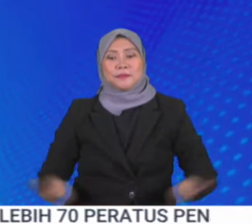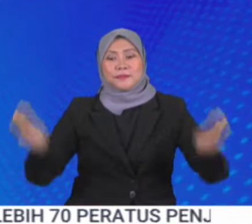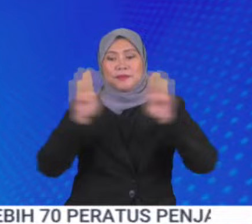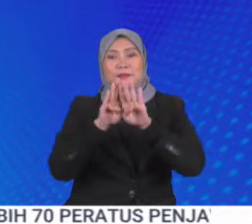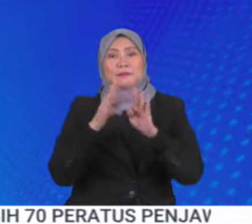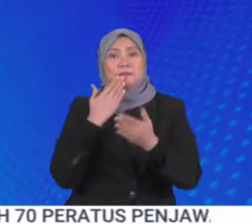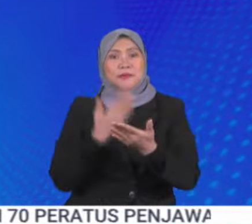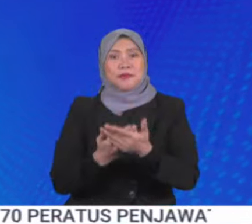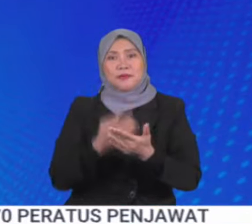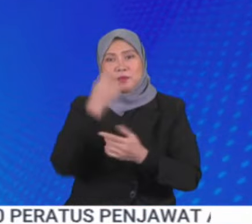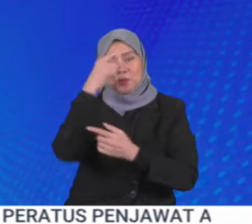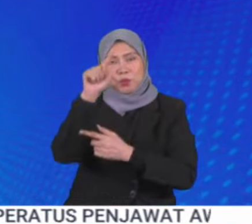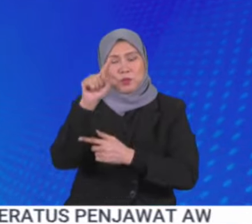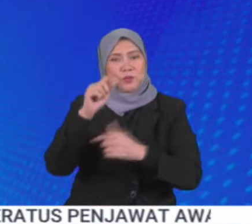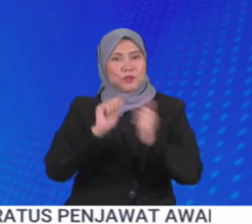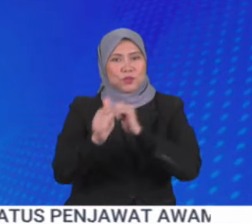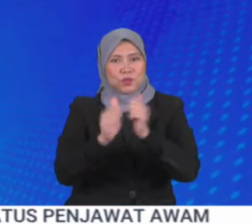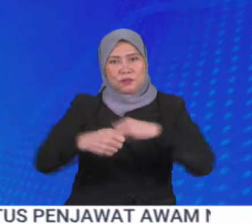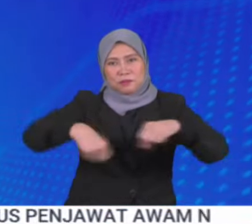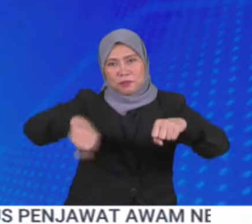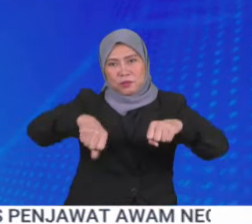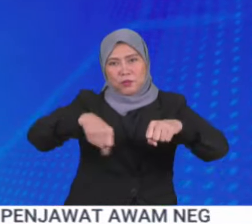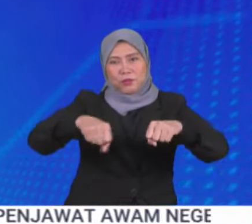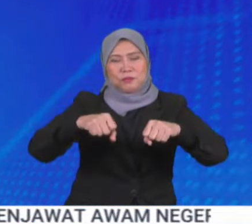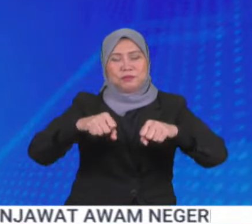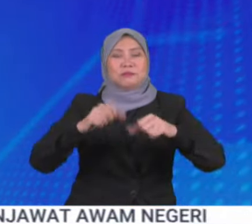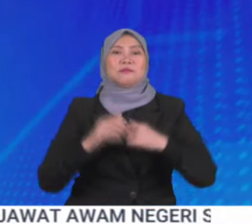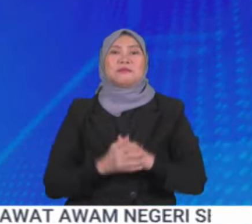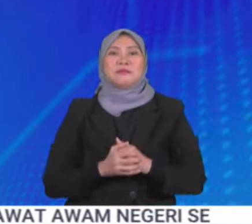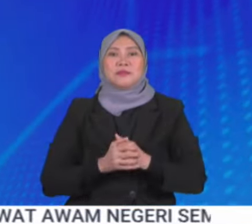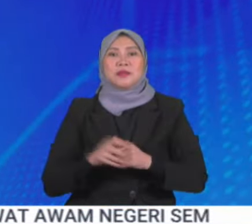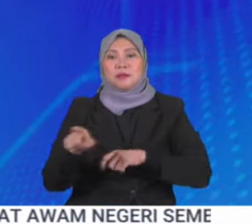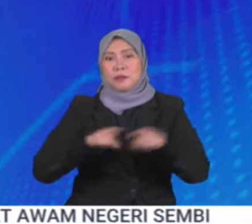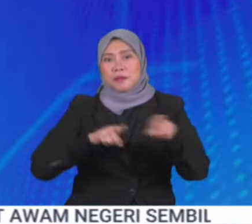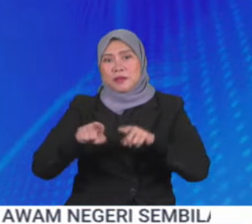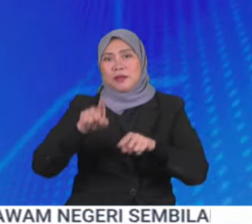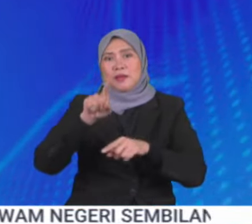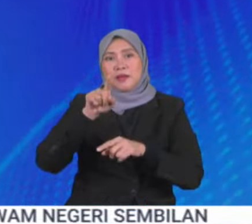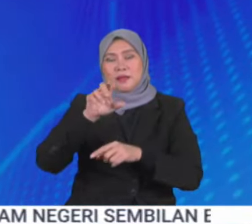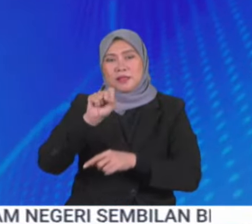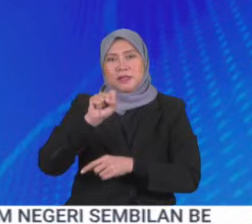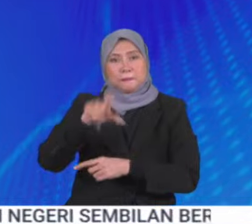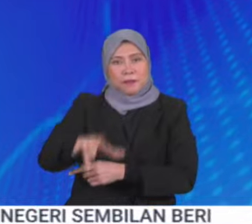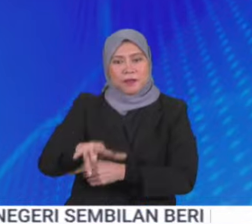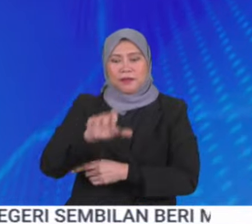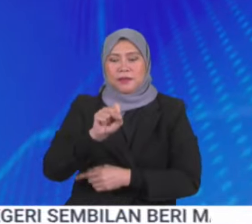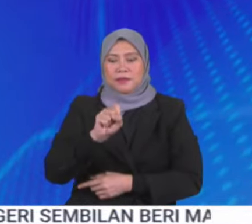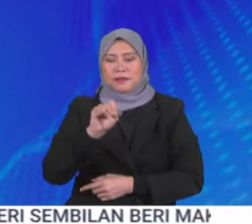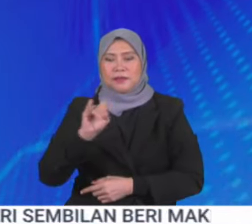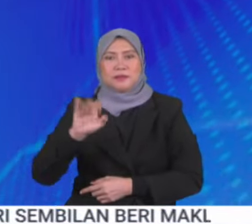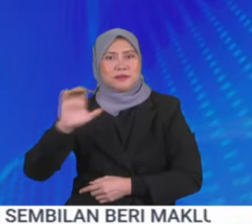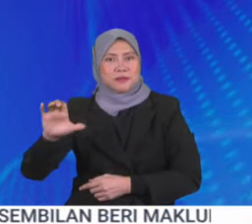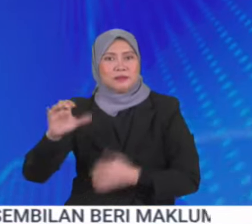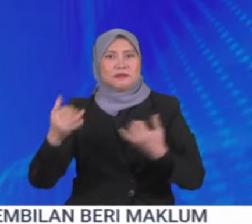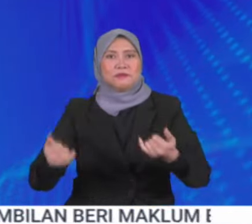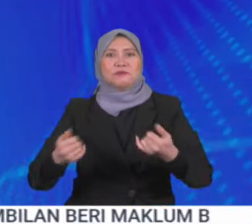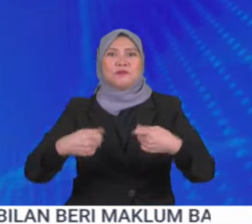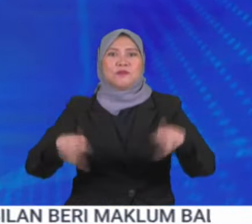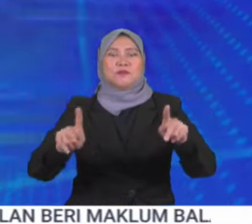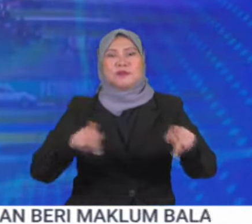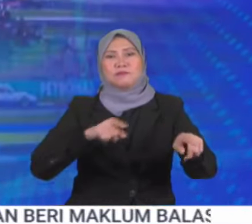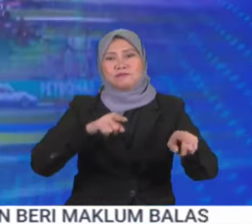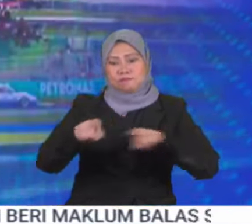Berita baik buat penggiat sukan permotoran tanah air. Berita antarabangsa Sepang SIC bakal membuka ruang kepada